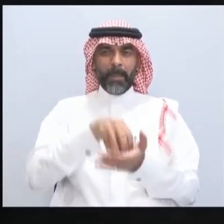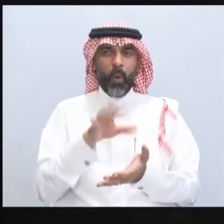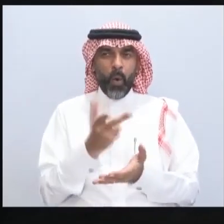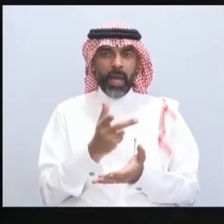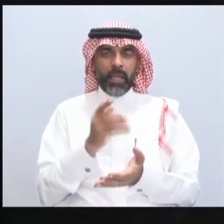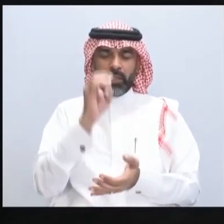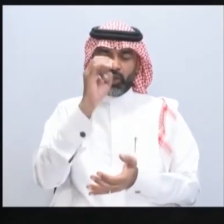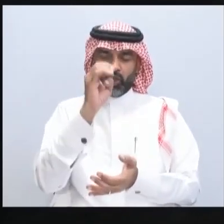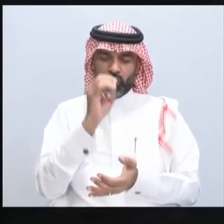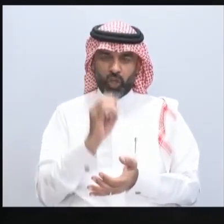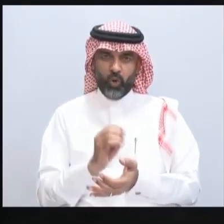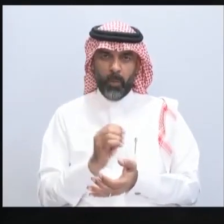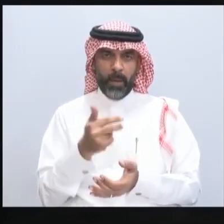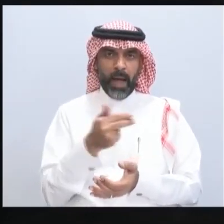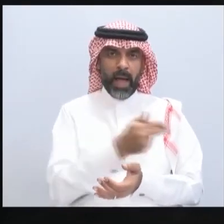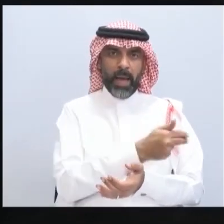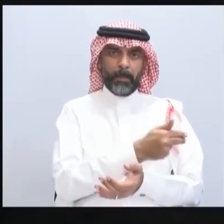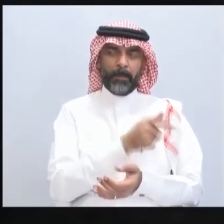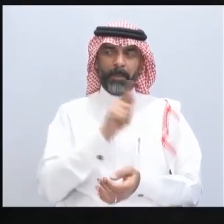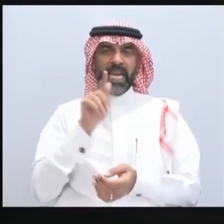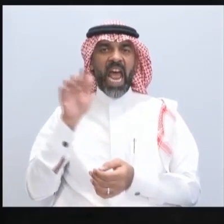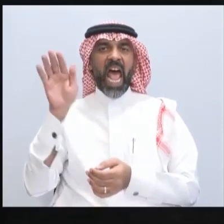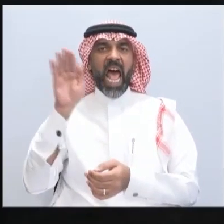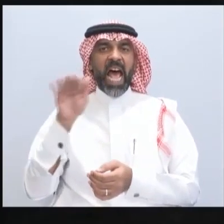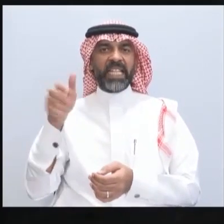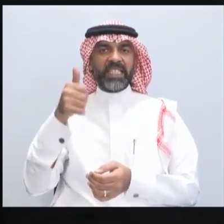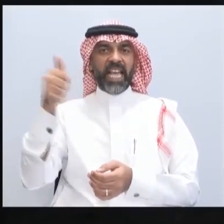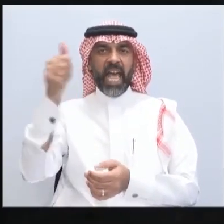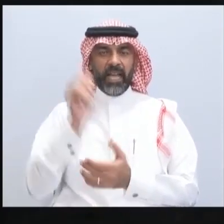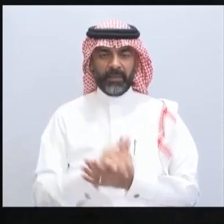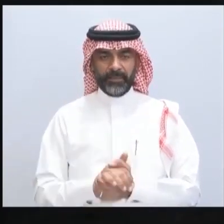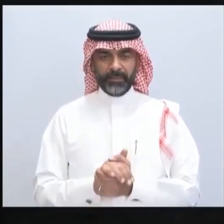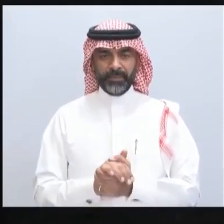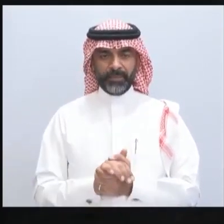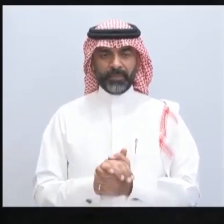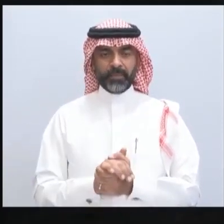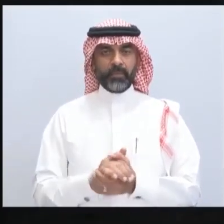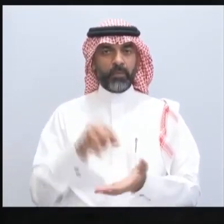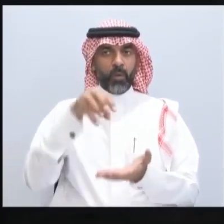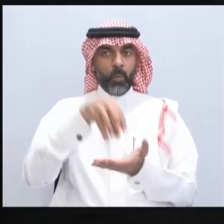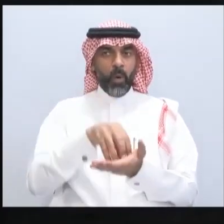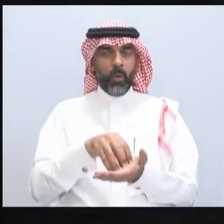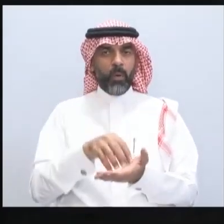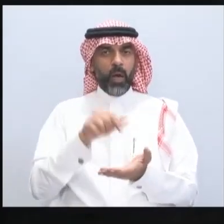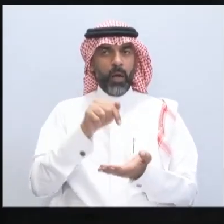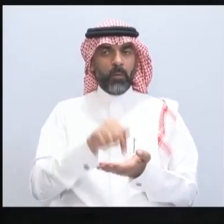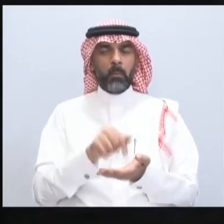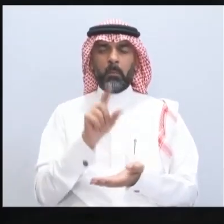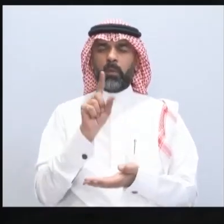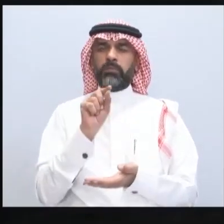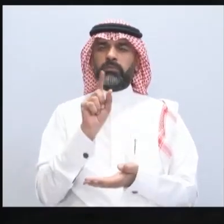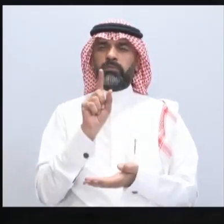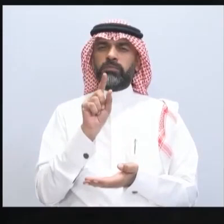الغربي احسنتم من قاره اسيا تشغل موقع متميز بماذا يتميز انها في